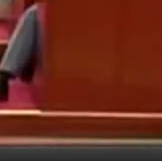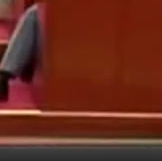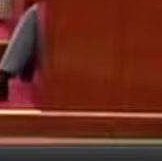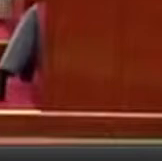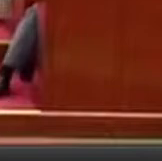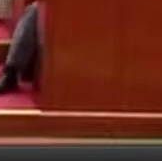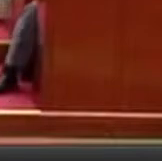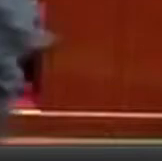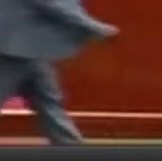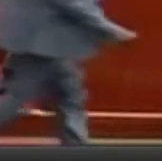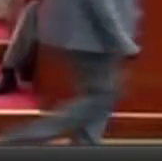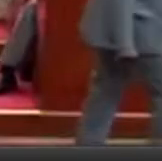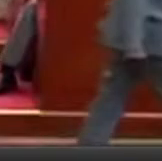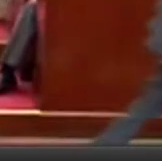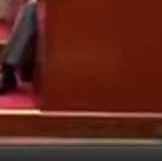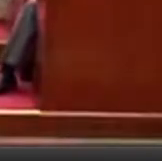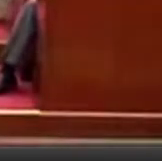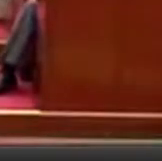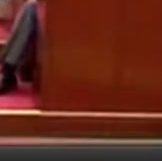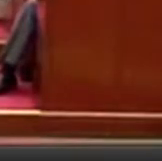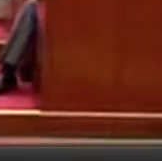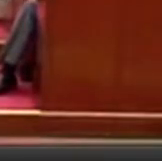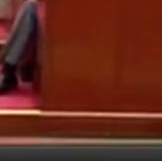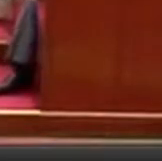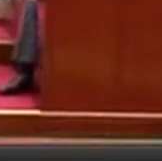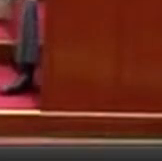Shinyalu Frederick Lusuli Ikana.